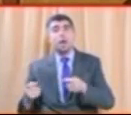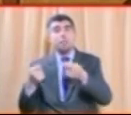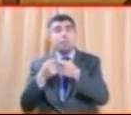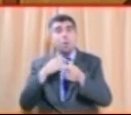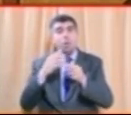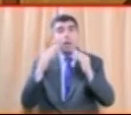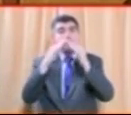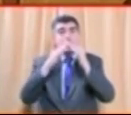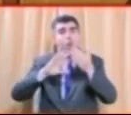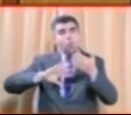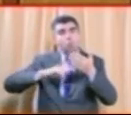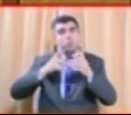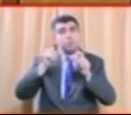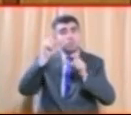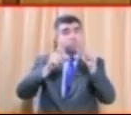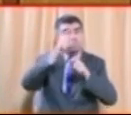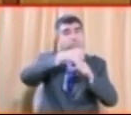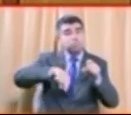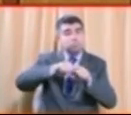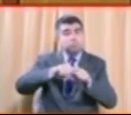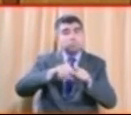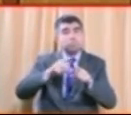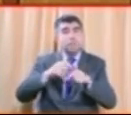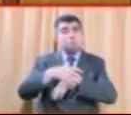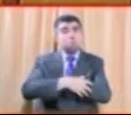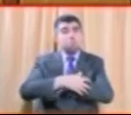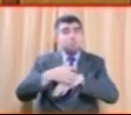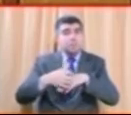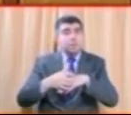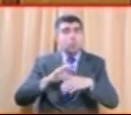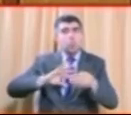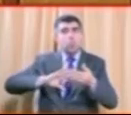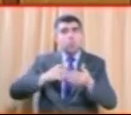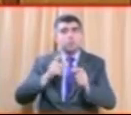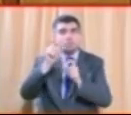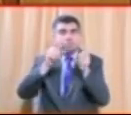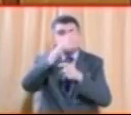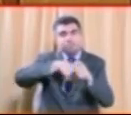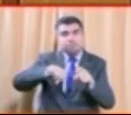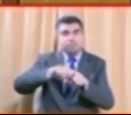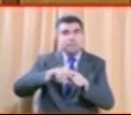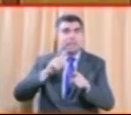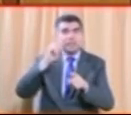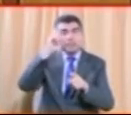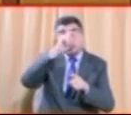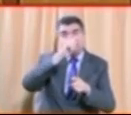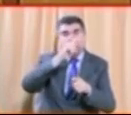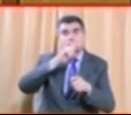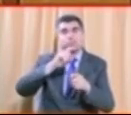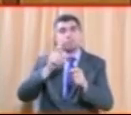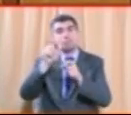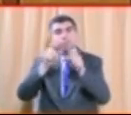للكل، وبالتالي فإن واحد المجموعة ديال الناس اللي هما فقراء فعلا، واخا كاين النسبة عند أغلبية الدوار